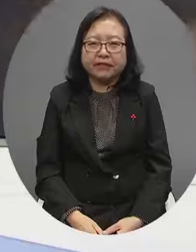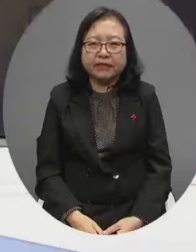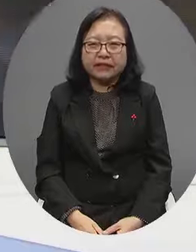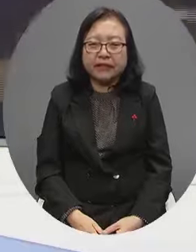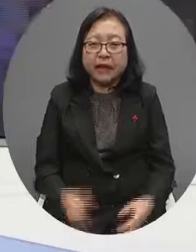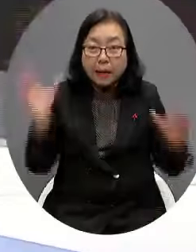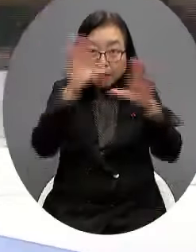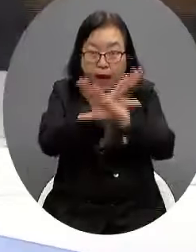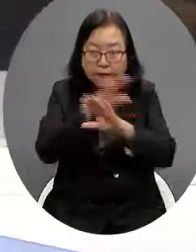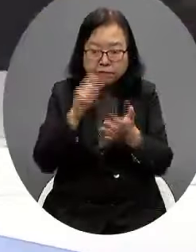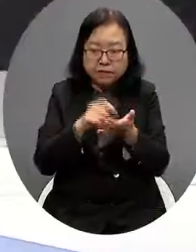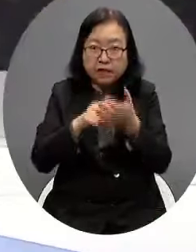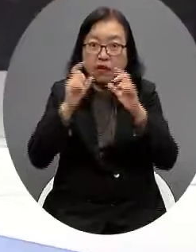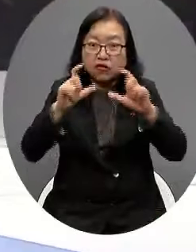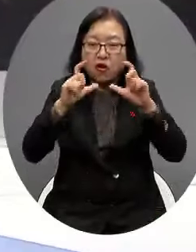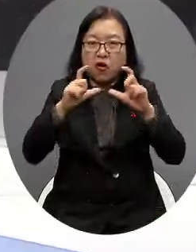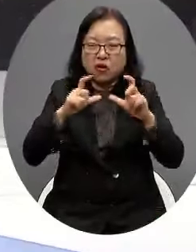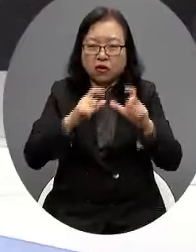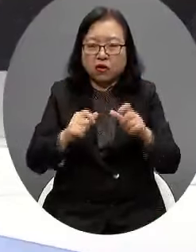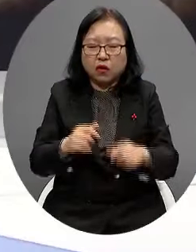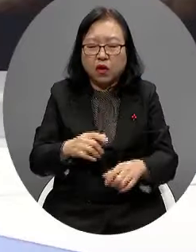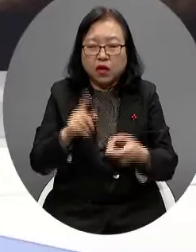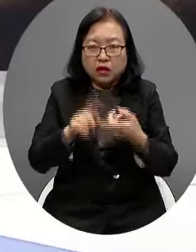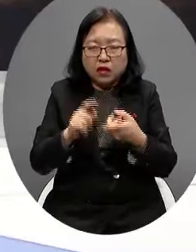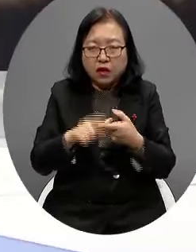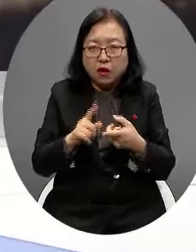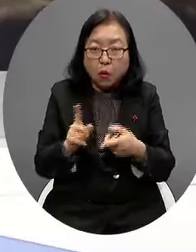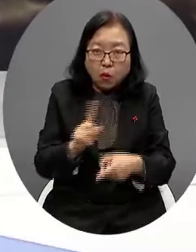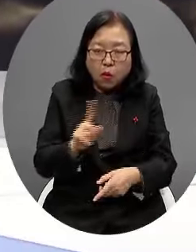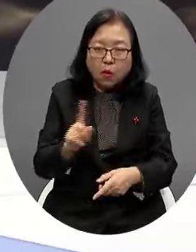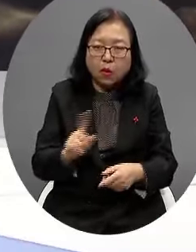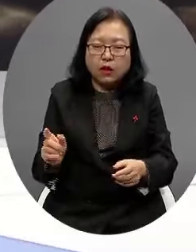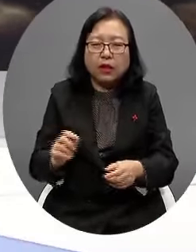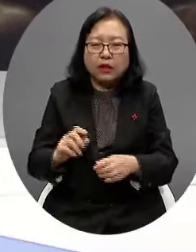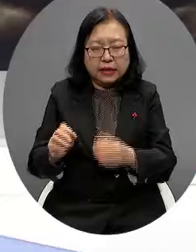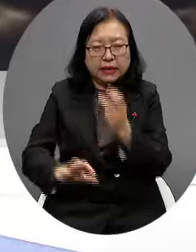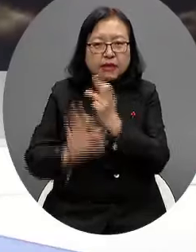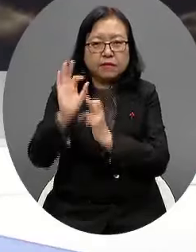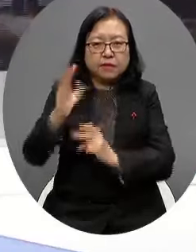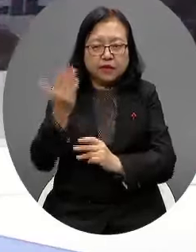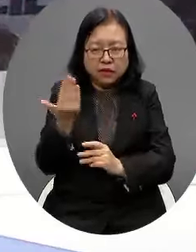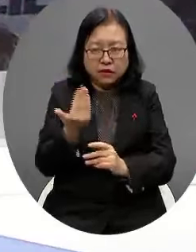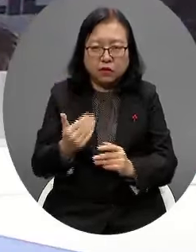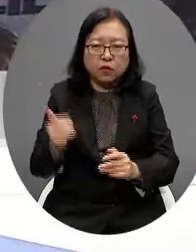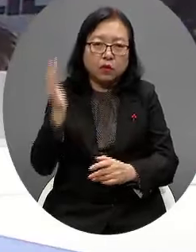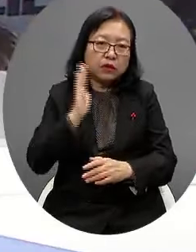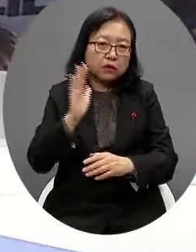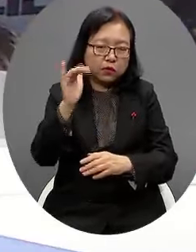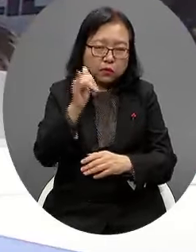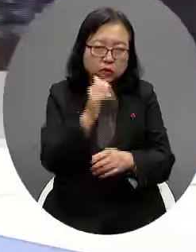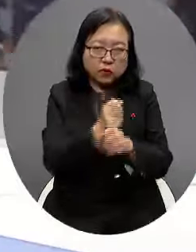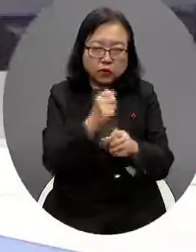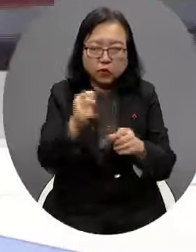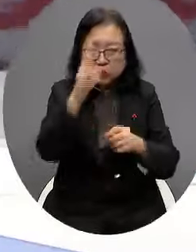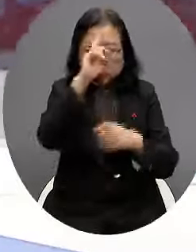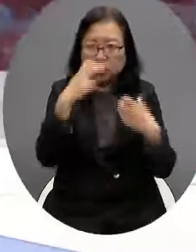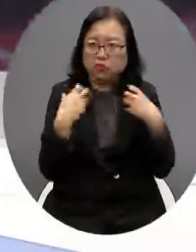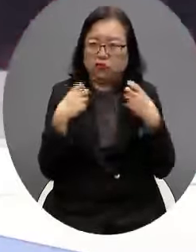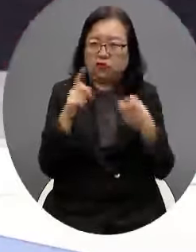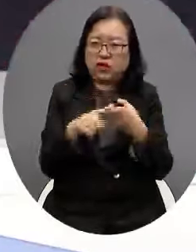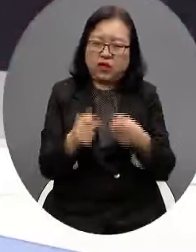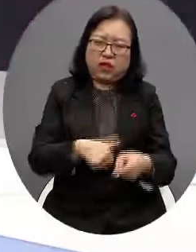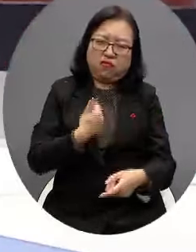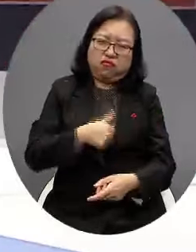심야 비상 개념의 충격과 공포는 날이 밝으면서 대통령과 정권을 향한 분노로 바뀌었습니다 충북지역 시민사회